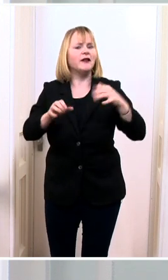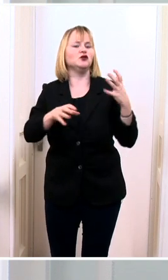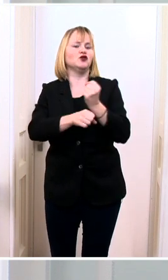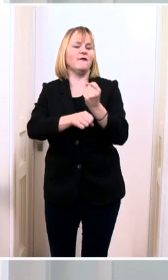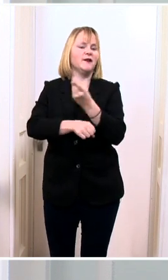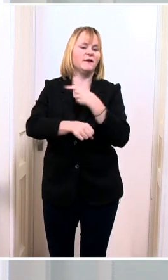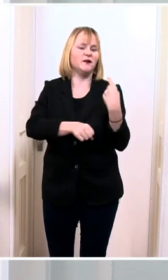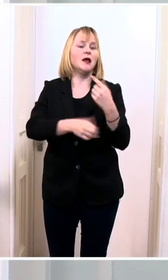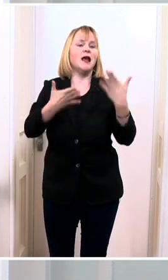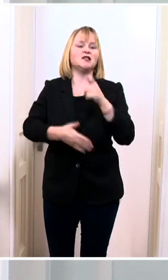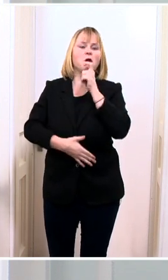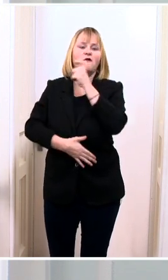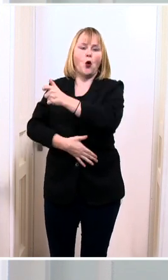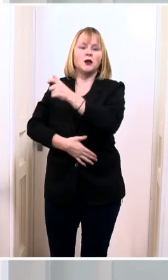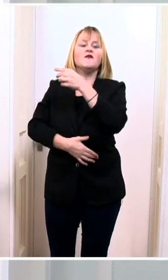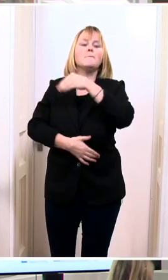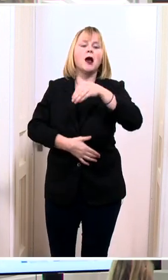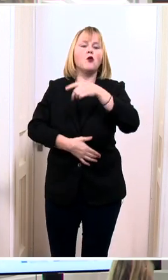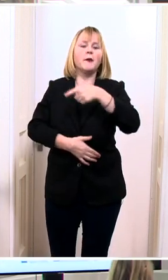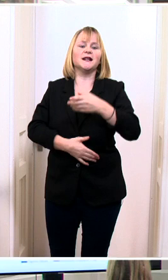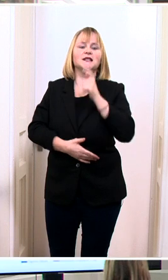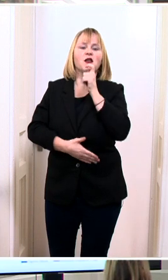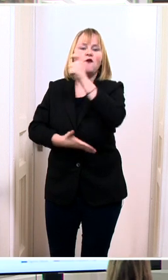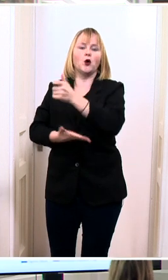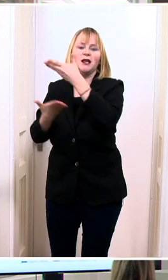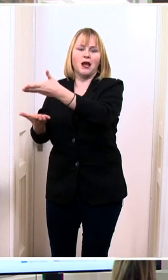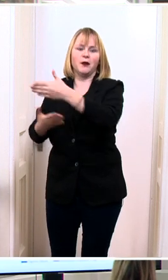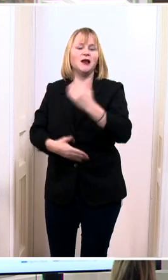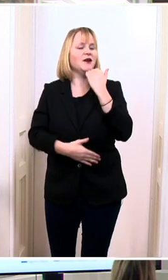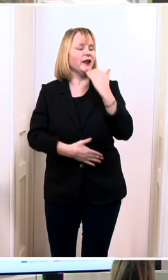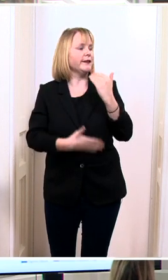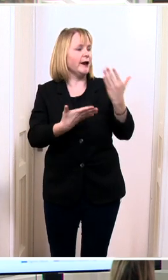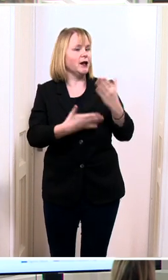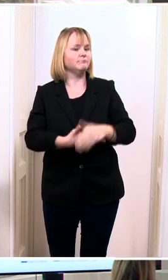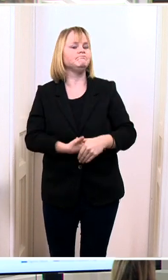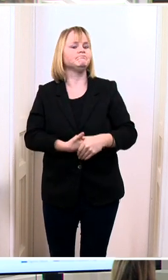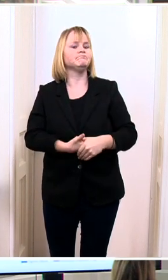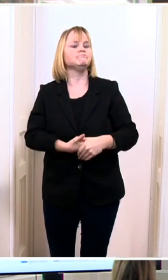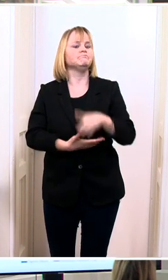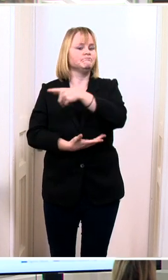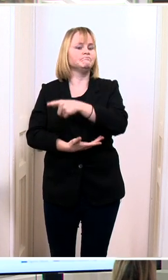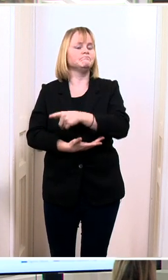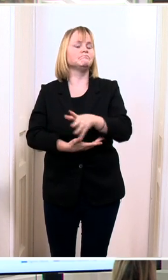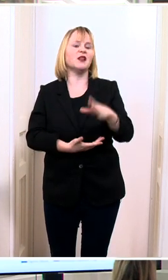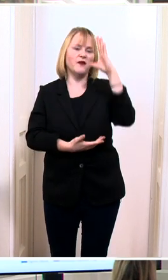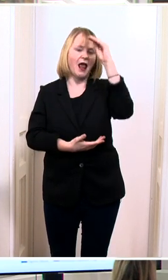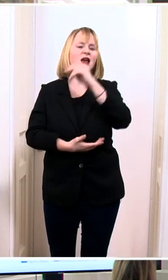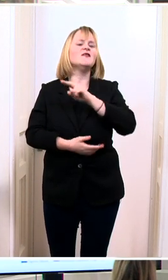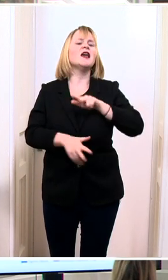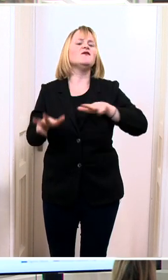weiter an den Gesundheitsminister Mauro Petrazzini. Vielen Dank. Ja, der Regierungschef hat schon angetönt, wir